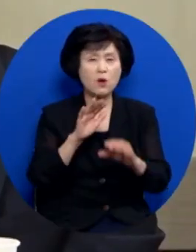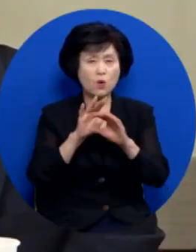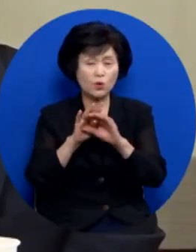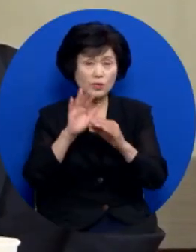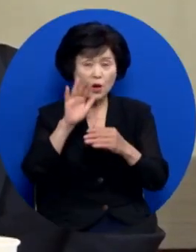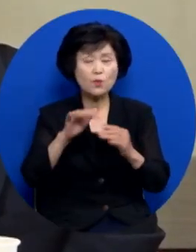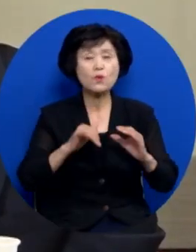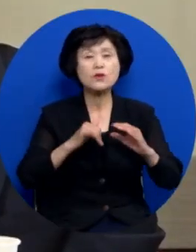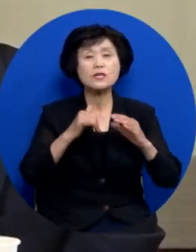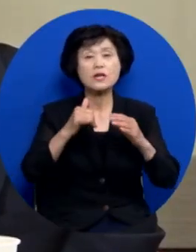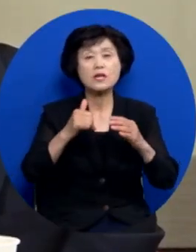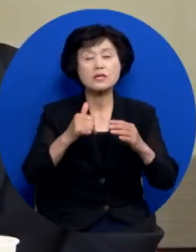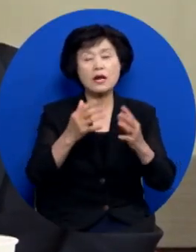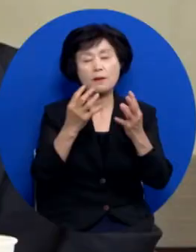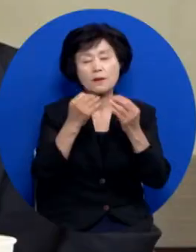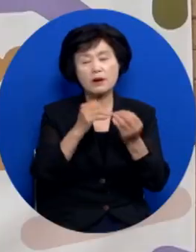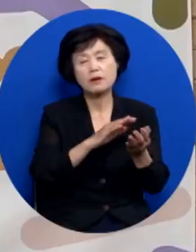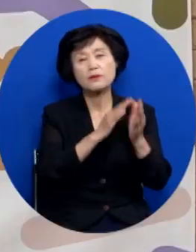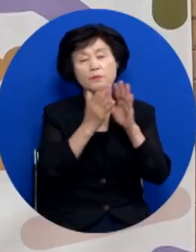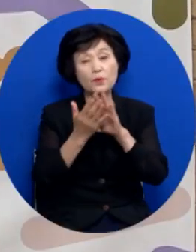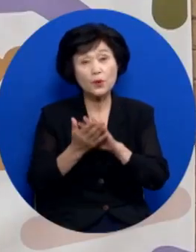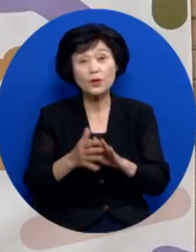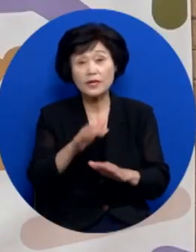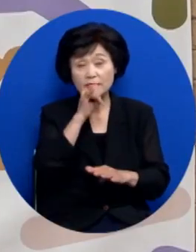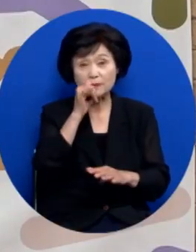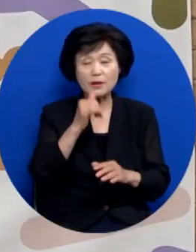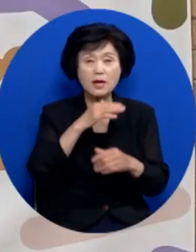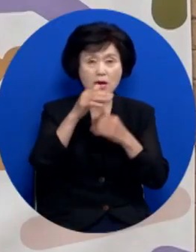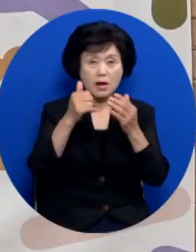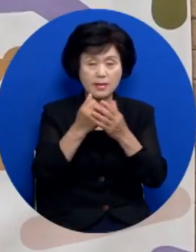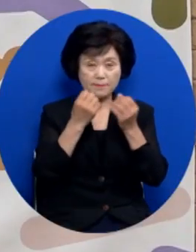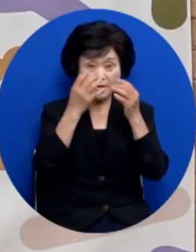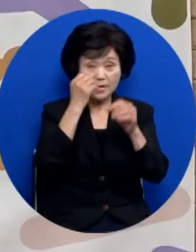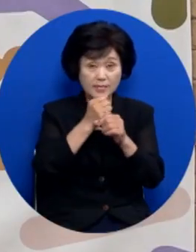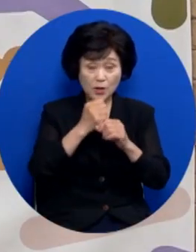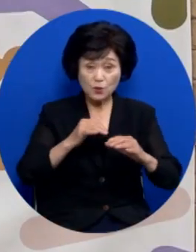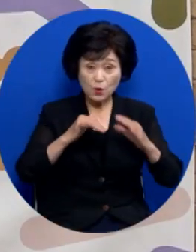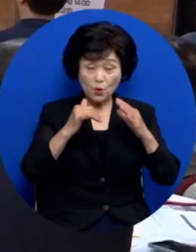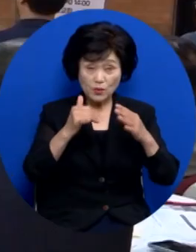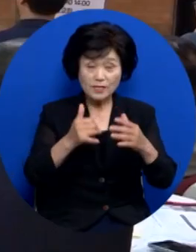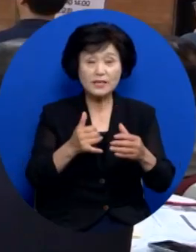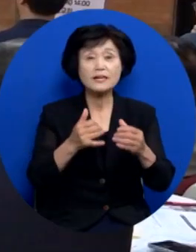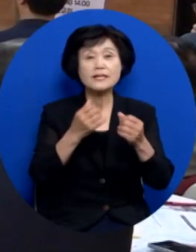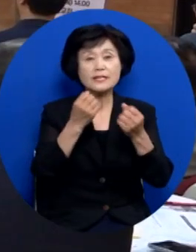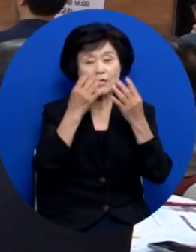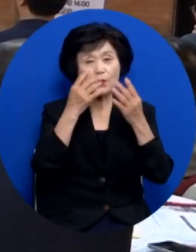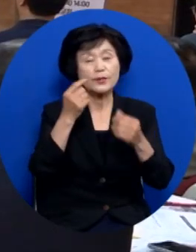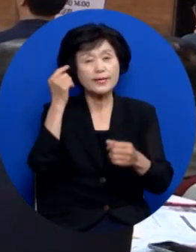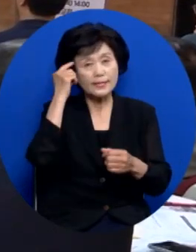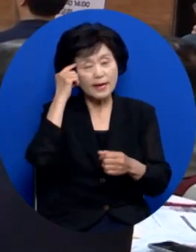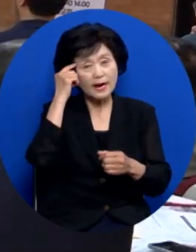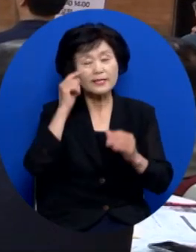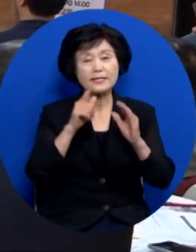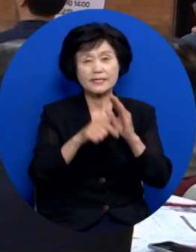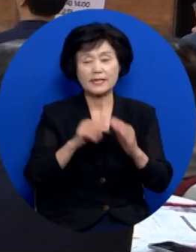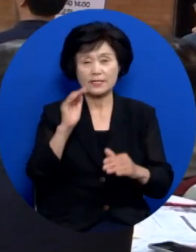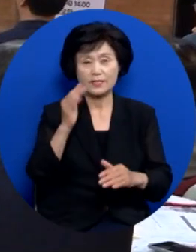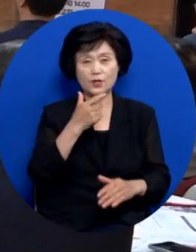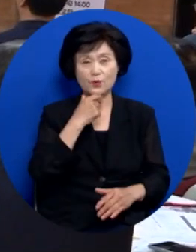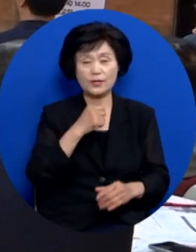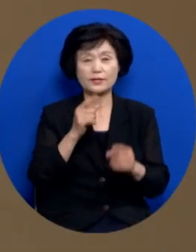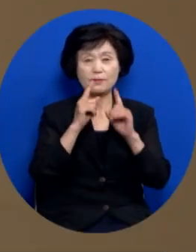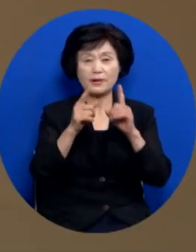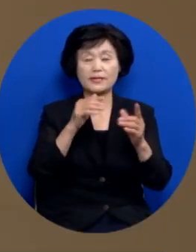많이 변했다며 하나님의 창조 세계를 새롭게 생각하는 시간이 되길 바란다고 전했습니다 이번 간담회는